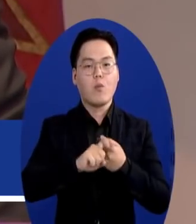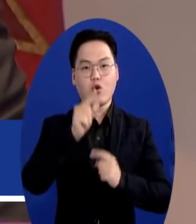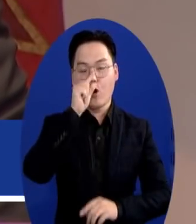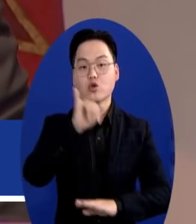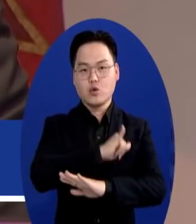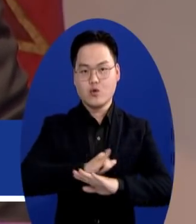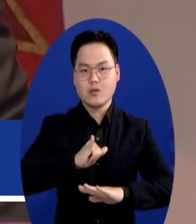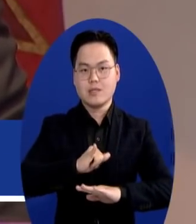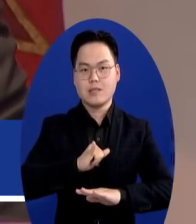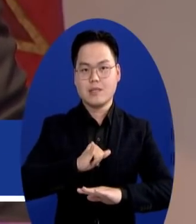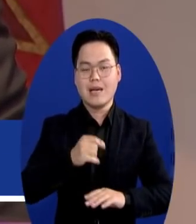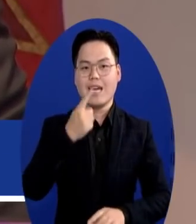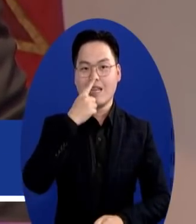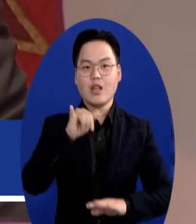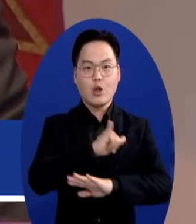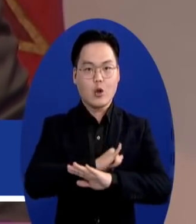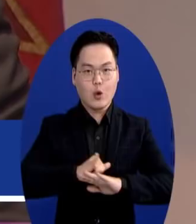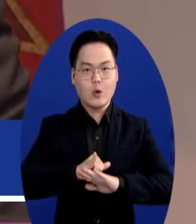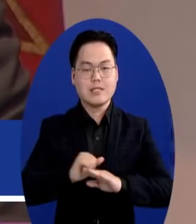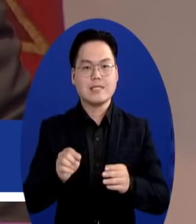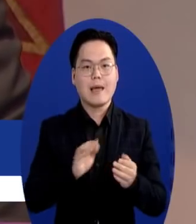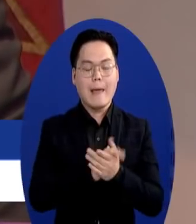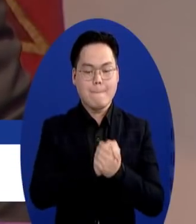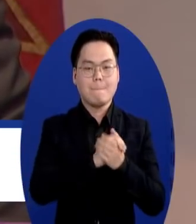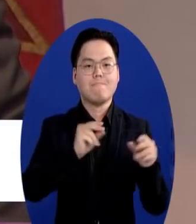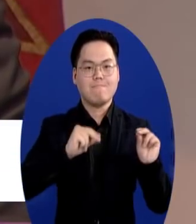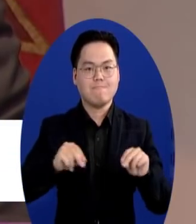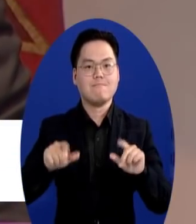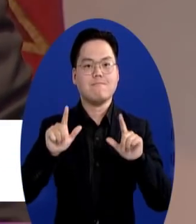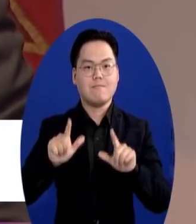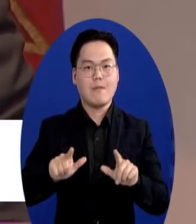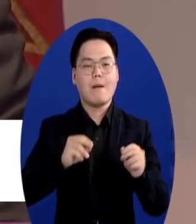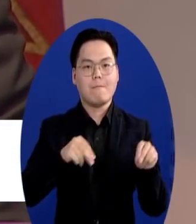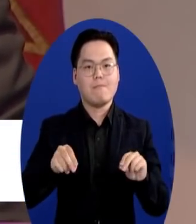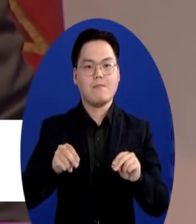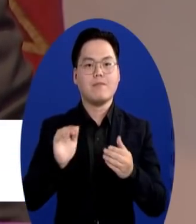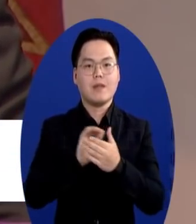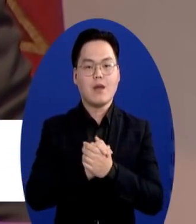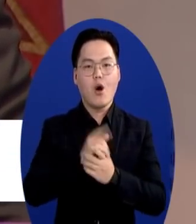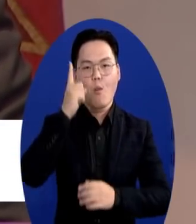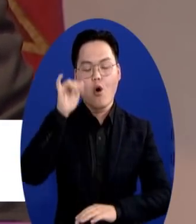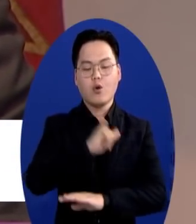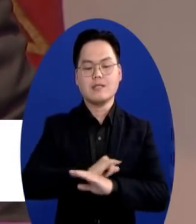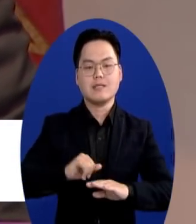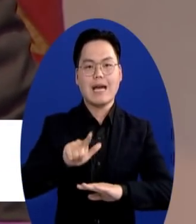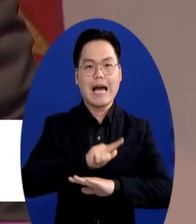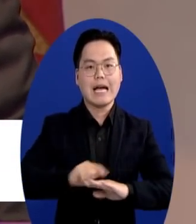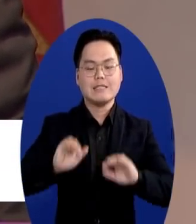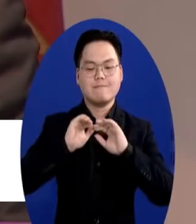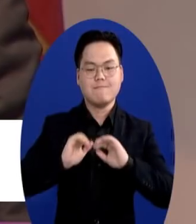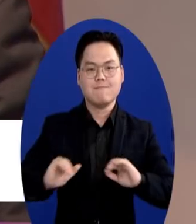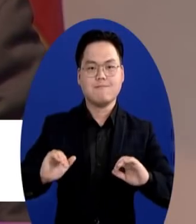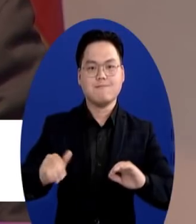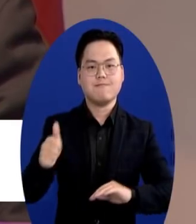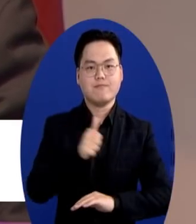улсын хооронд найрамдлын гэрээ байгуулагдаж бүгд найрамдах Монгол ард улсын тусгаар тогтнол газар нутгийн бүрэн